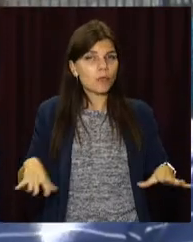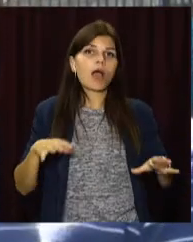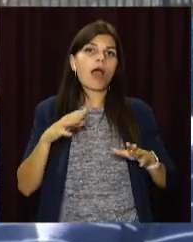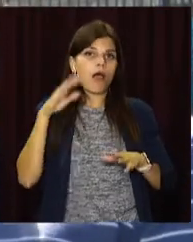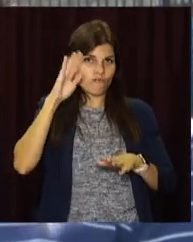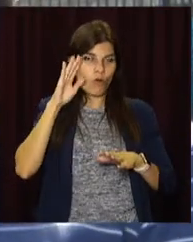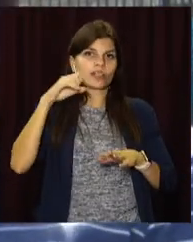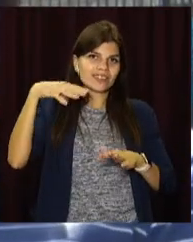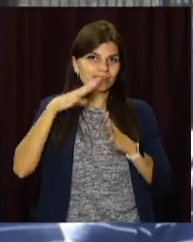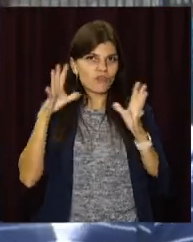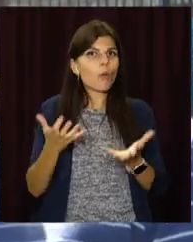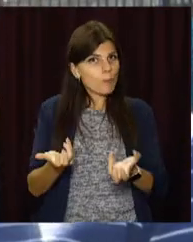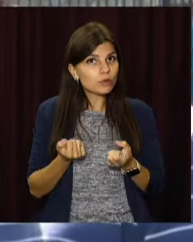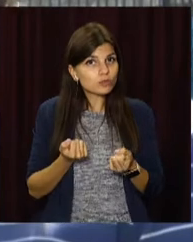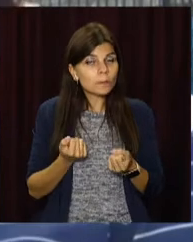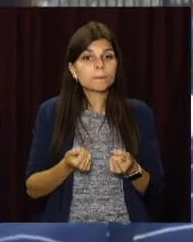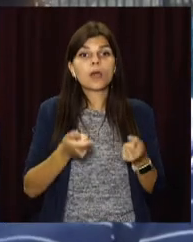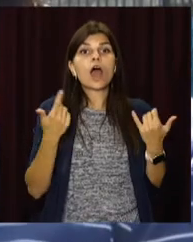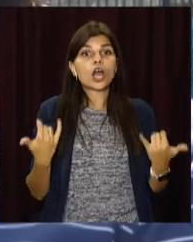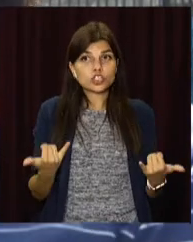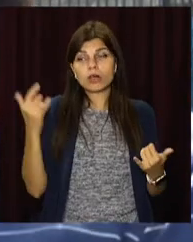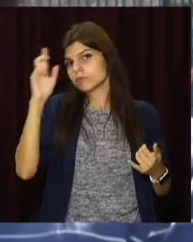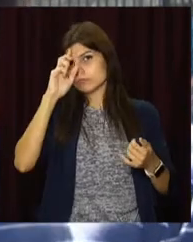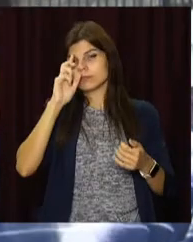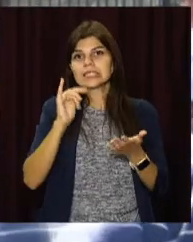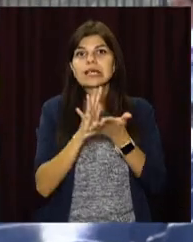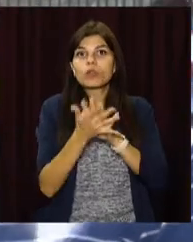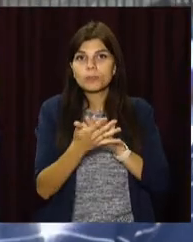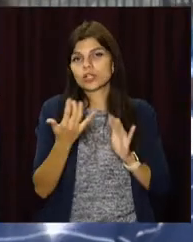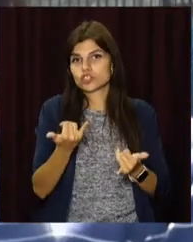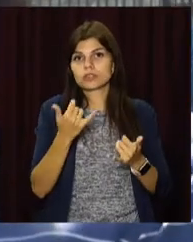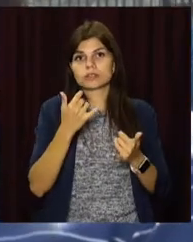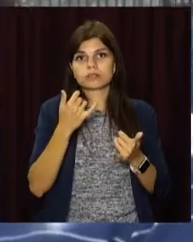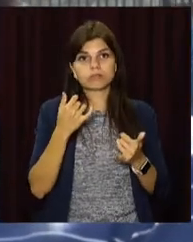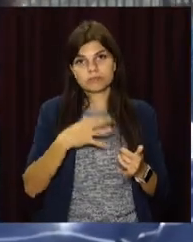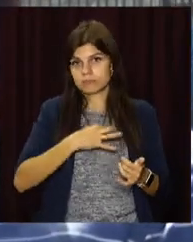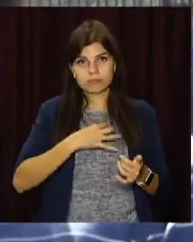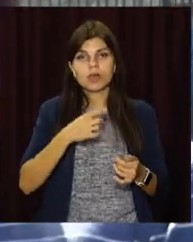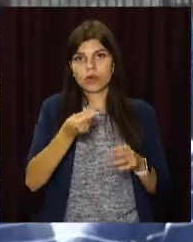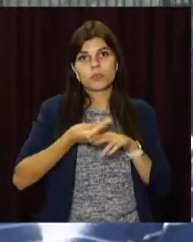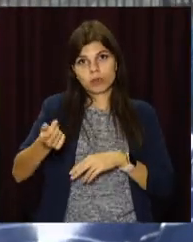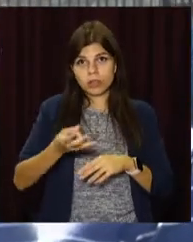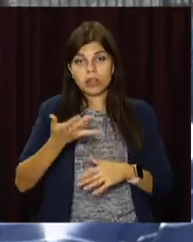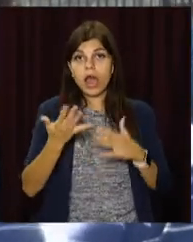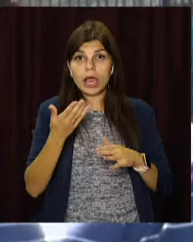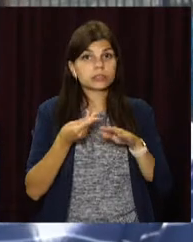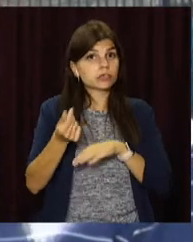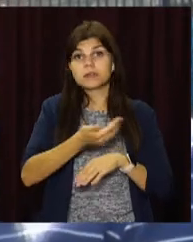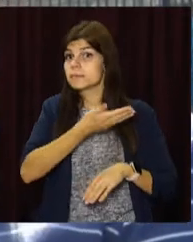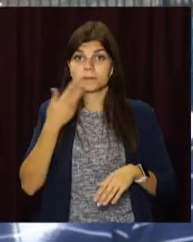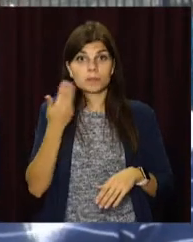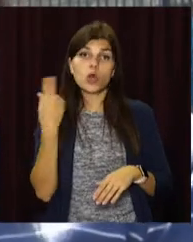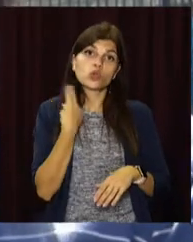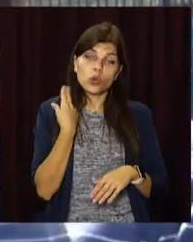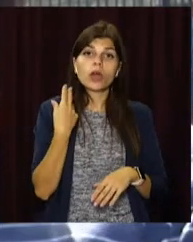обмеженню. Это коснется всех абонентов-должников, но прежде чем отключить любого абонента, мы ему высылаем уведомление